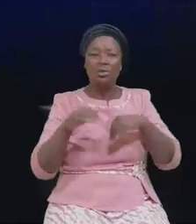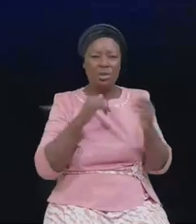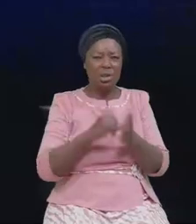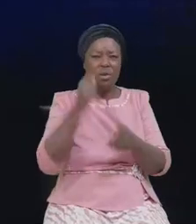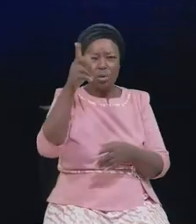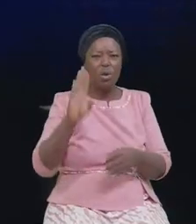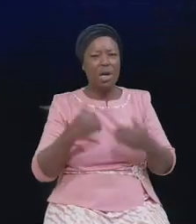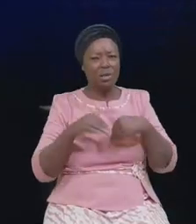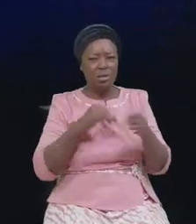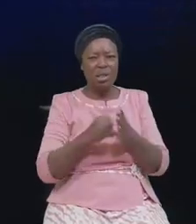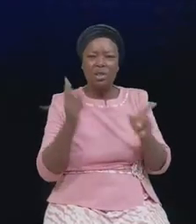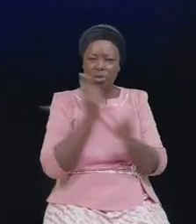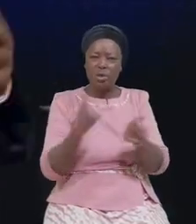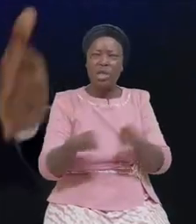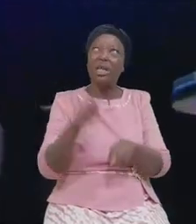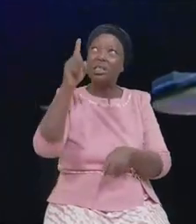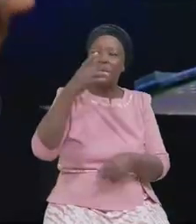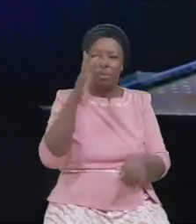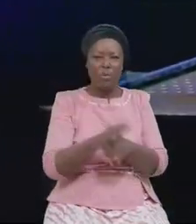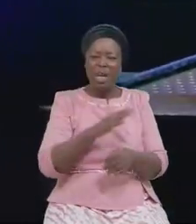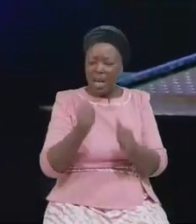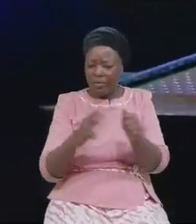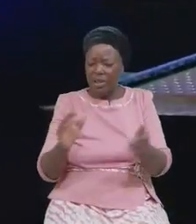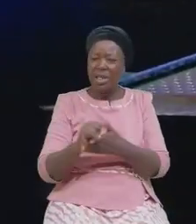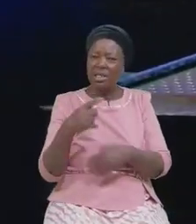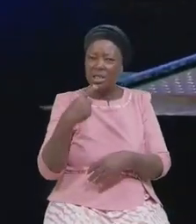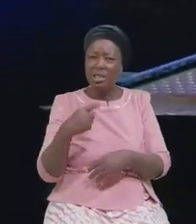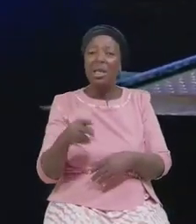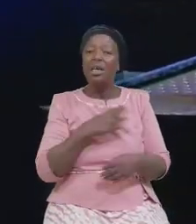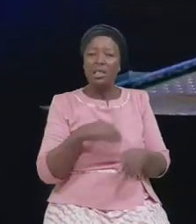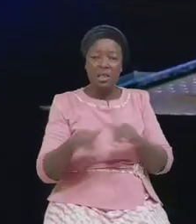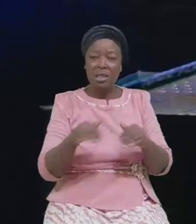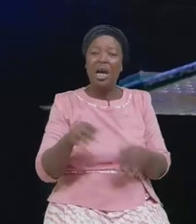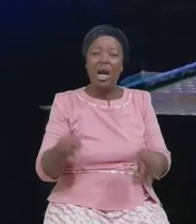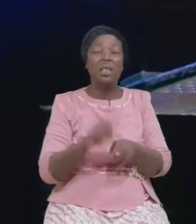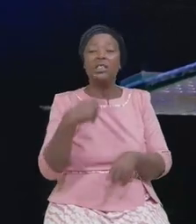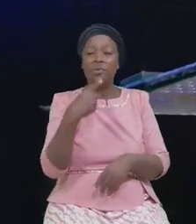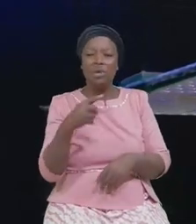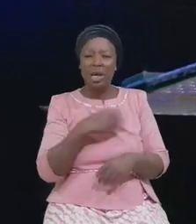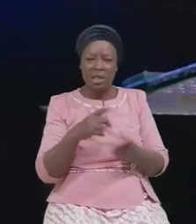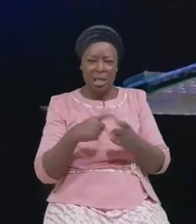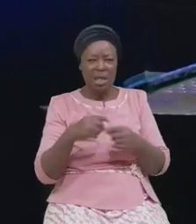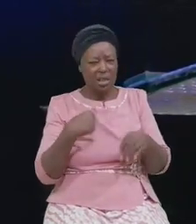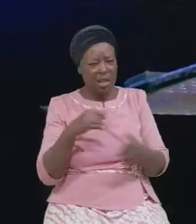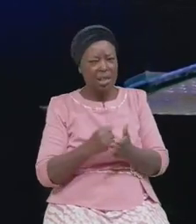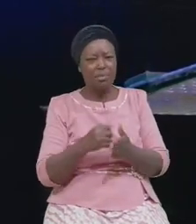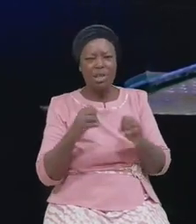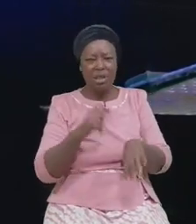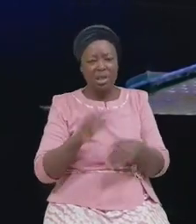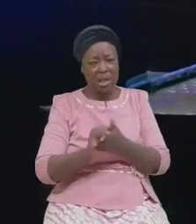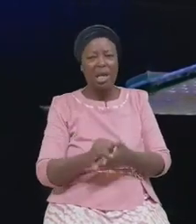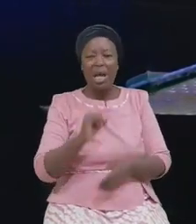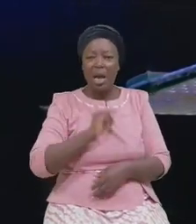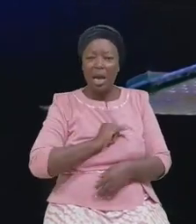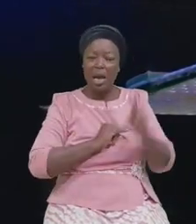dit. Tout ce qu'il fait, comme il a dit. Et il a parlé de beaucoup de choses. Il a dit qu'il va guérir, il va